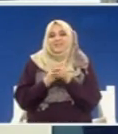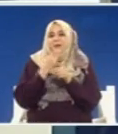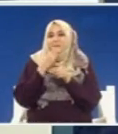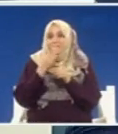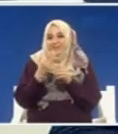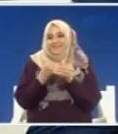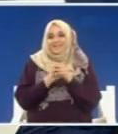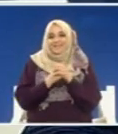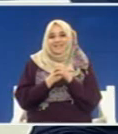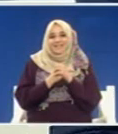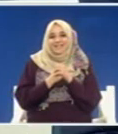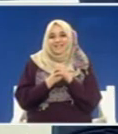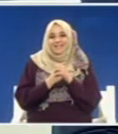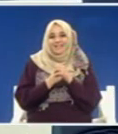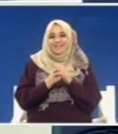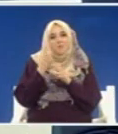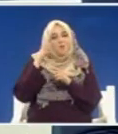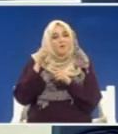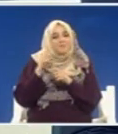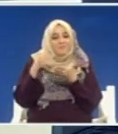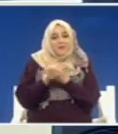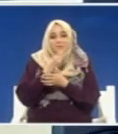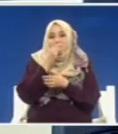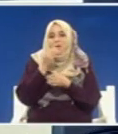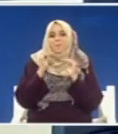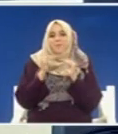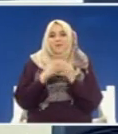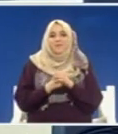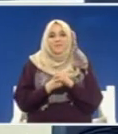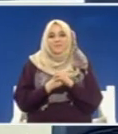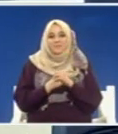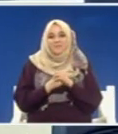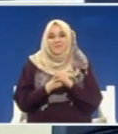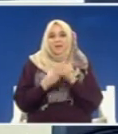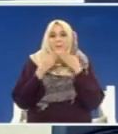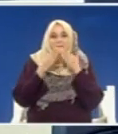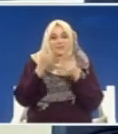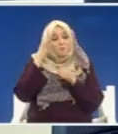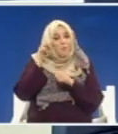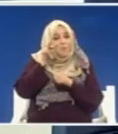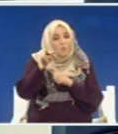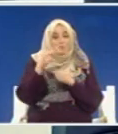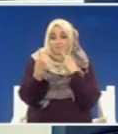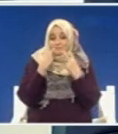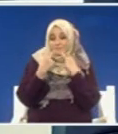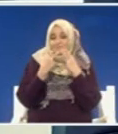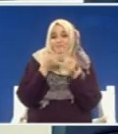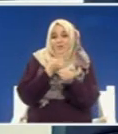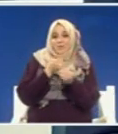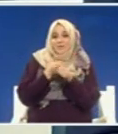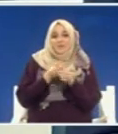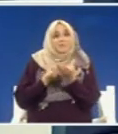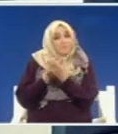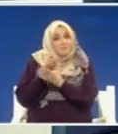في خلال هذا العدد من برنامج هلا سائل. يبارك فيكم مسيدي. الشكر موصول لكم مشاهدي الكرام على الوفاء. أنقل